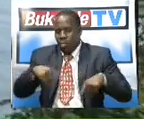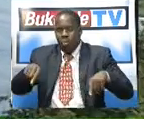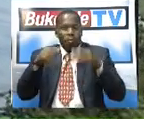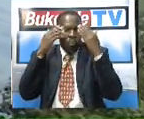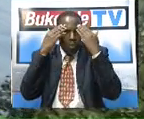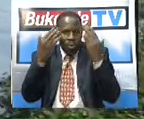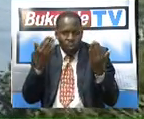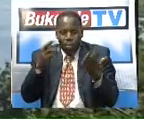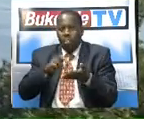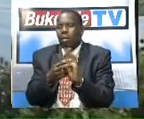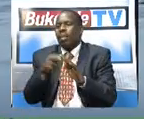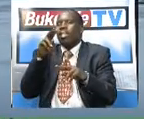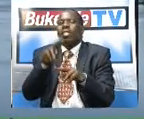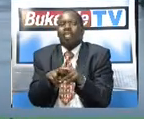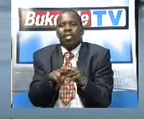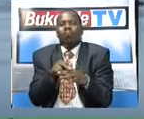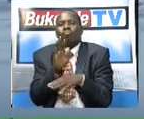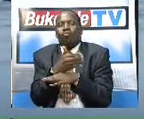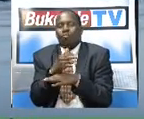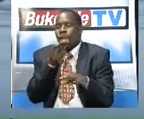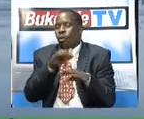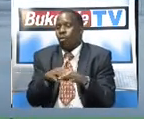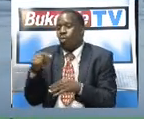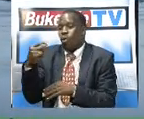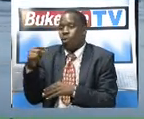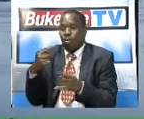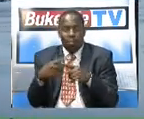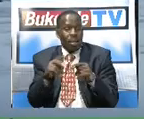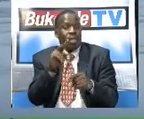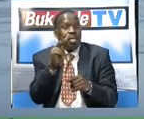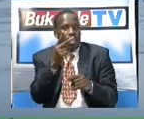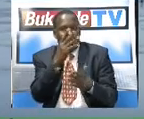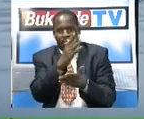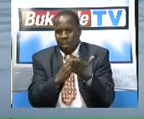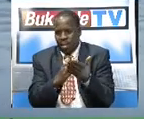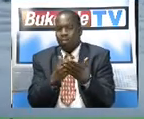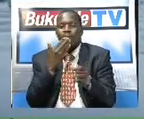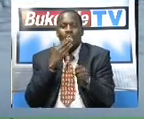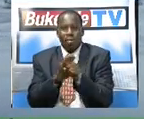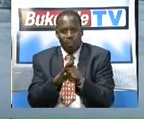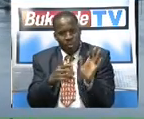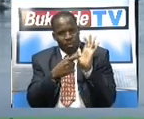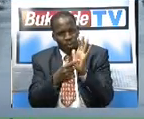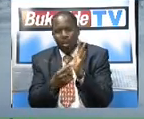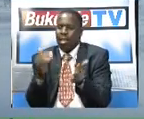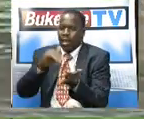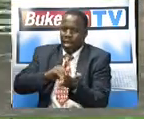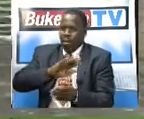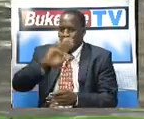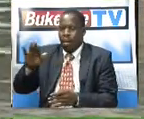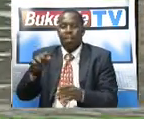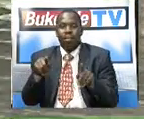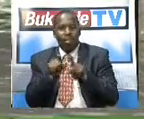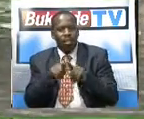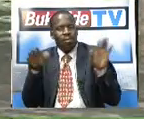nti tutudde ku zaabu awedde emirimu. Mu kitundu kyaffe ekyokubiri nga bwe twakusuubiza, tuzzeeyo ku biyiriro by'omugga guno